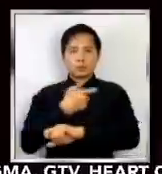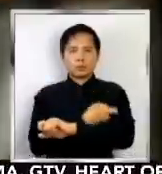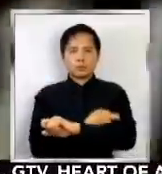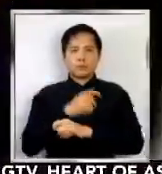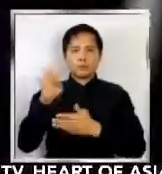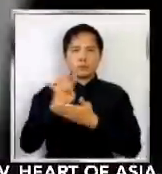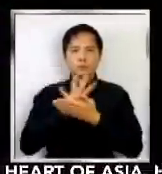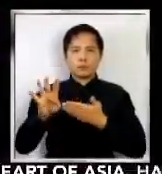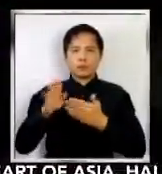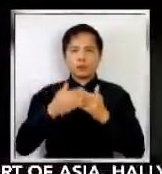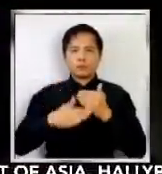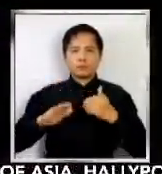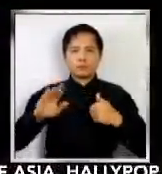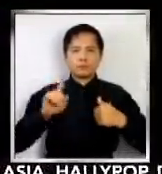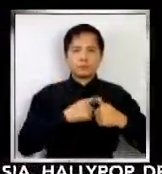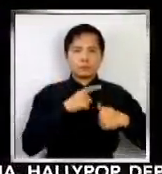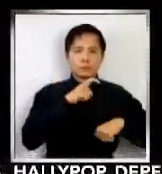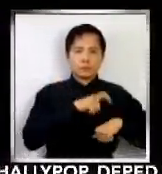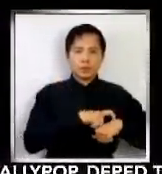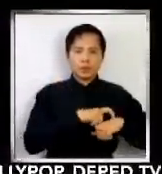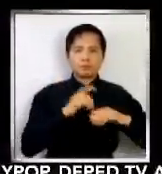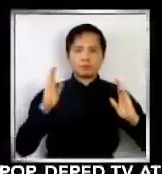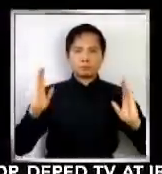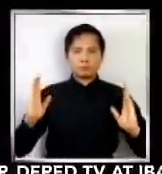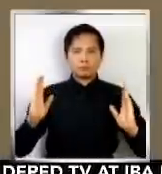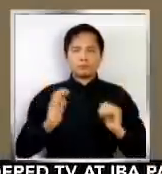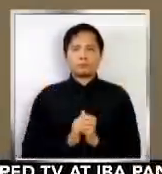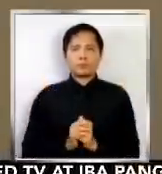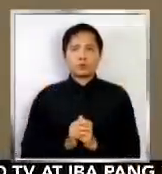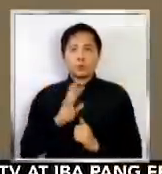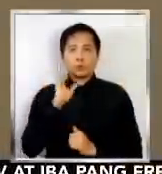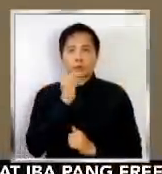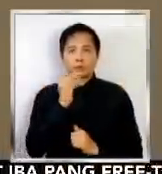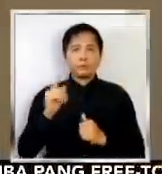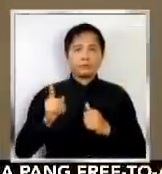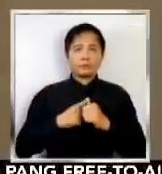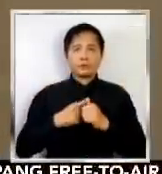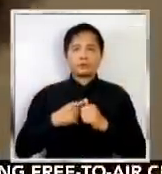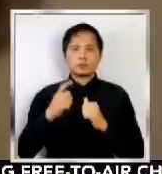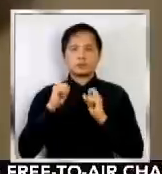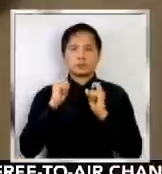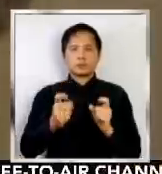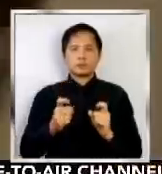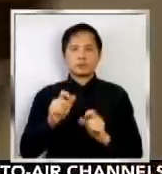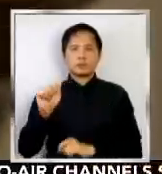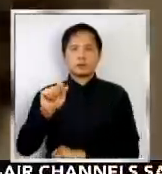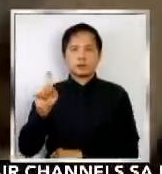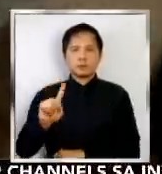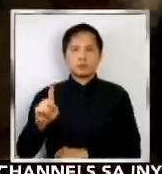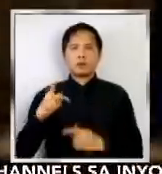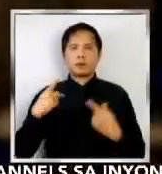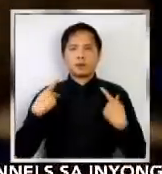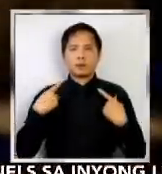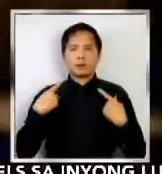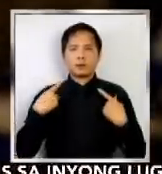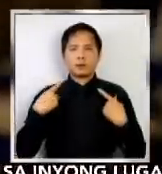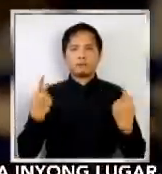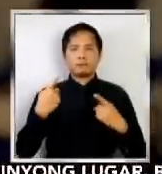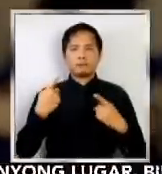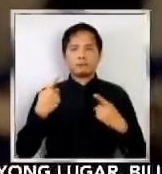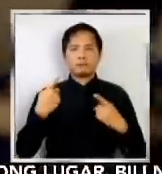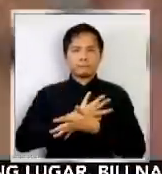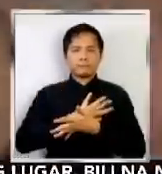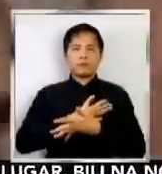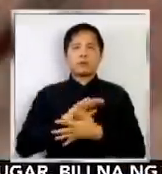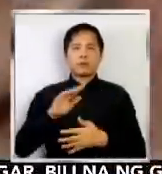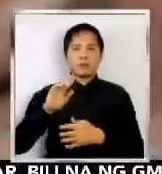turok. Ang mga nabigyan ng bakuna ng AstraZeneca naman na nag-positive sa COVID-19 may hanggang 3 buwan para sa second